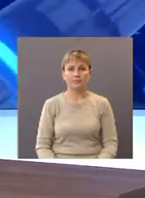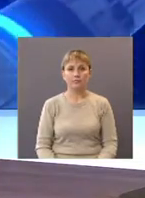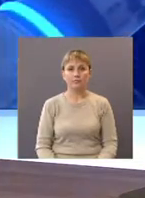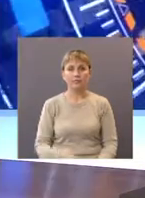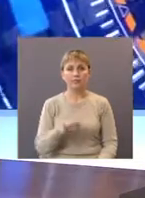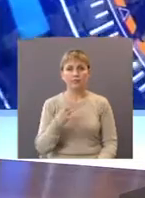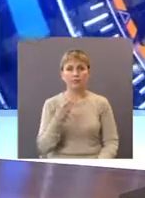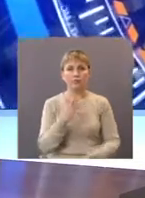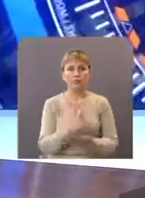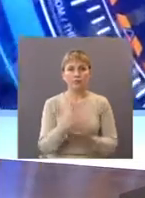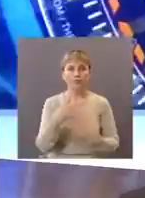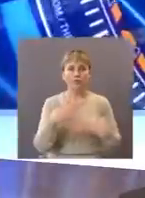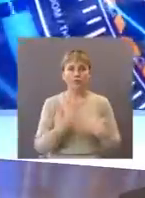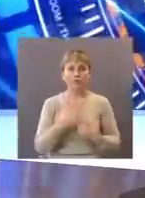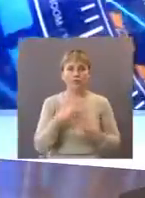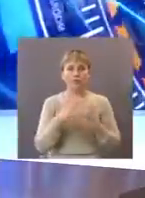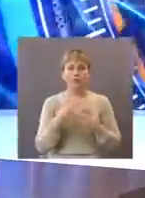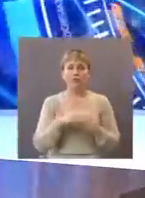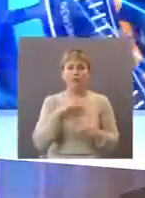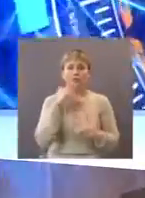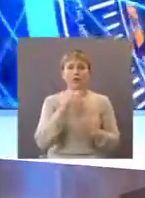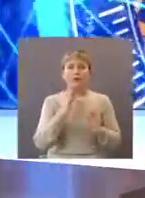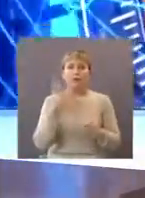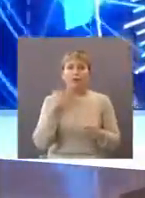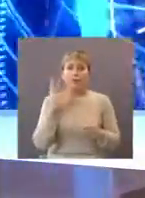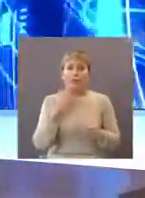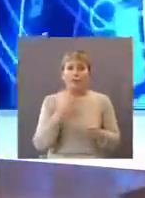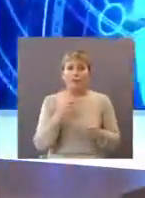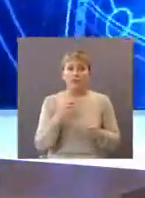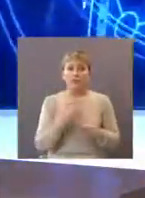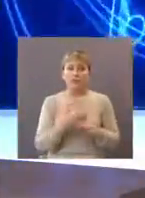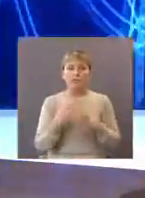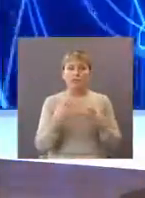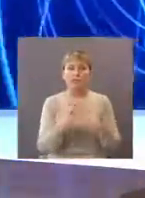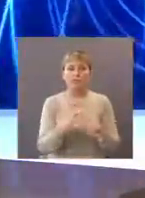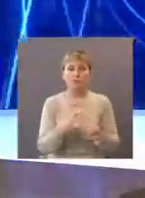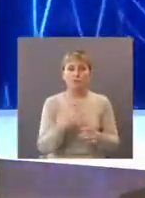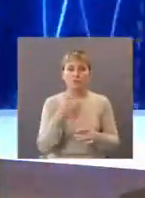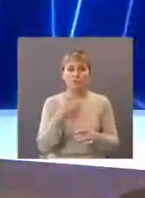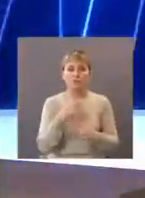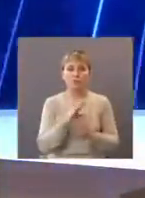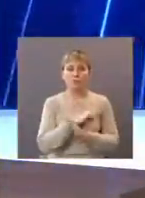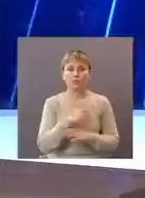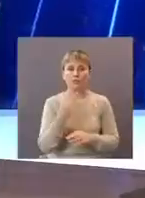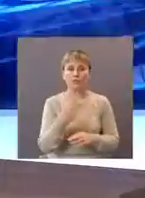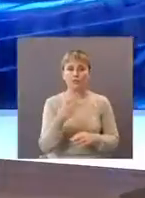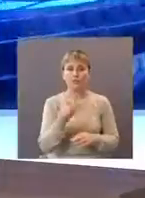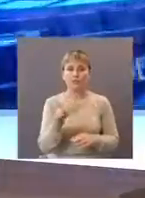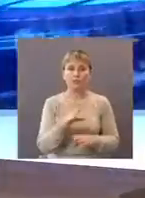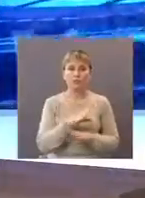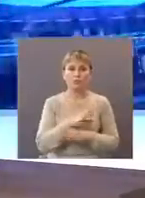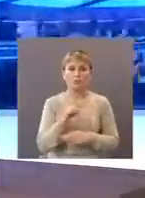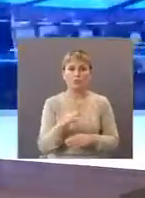Приведу еще одну печальную статистику. В этом году только в Алматы тяга к спиртному погубила 23 человека. Они умерли